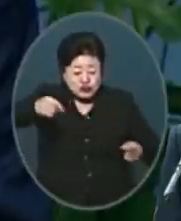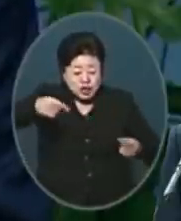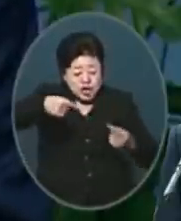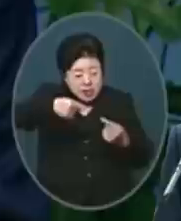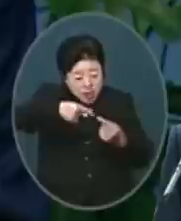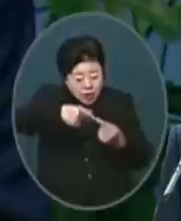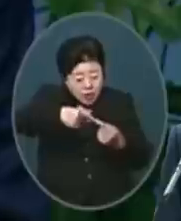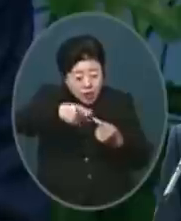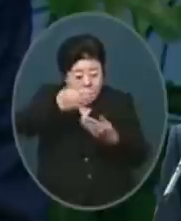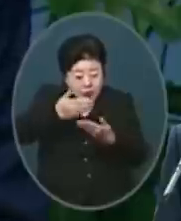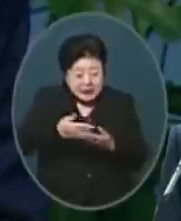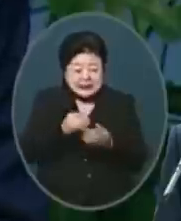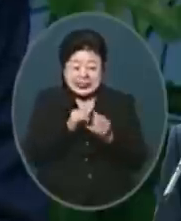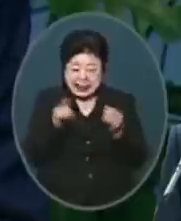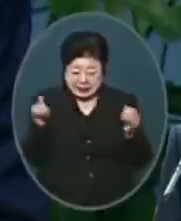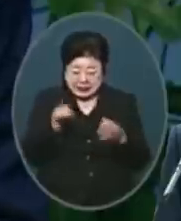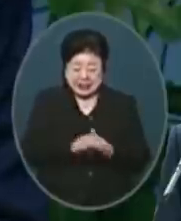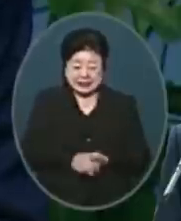연결받은 사람입니다.